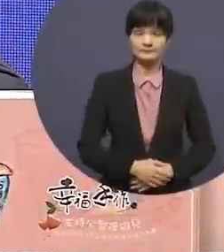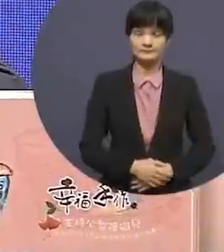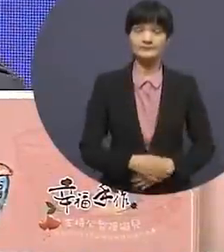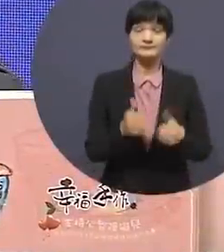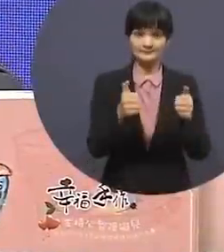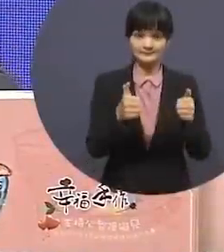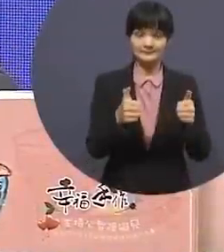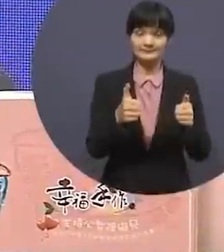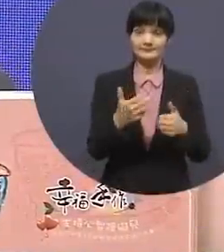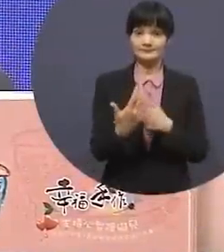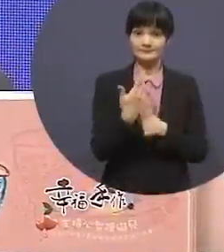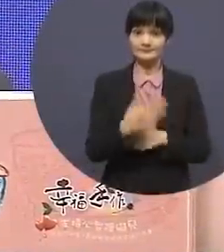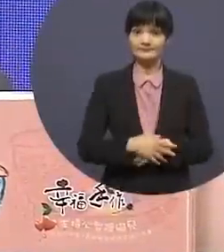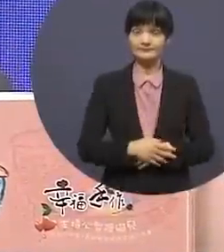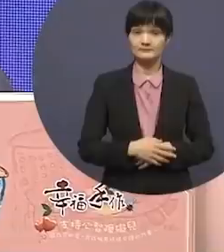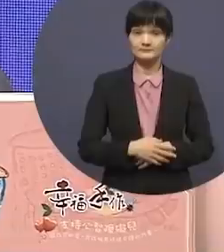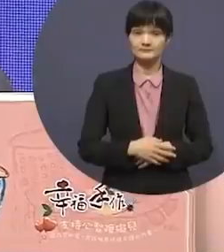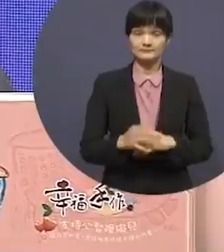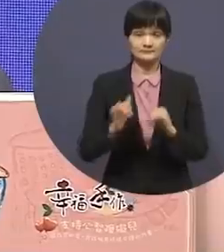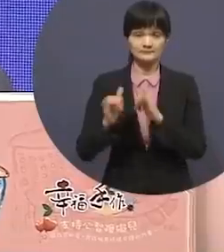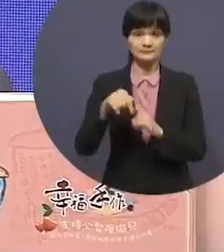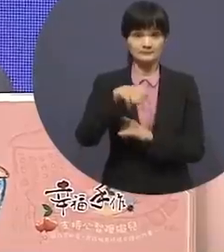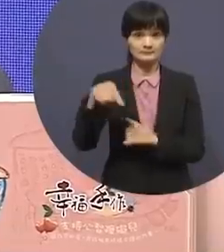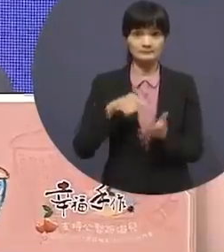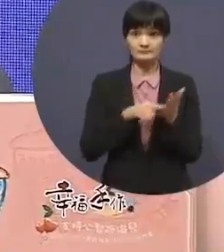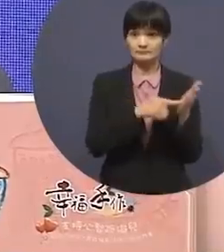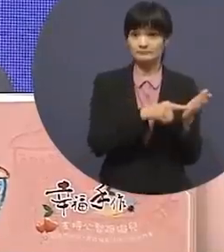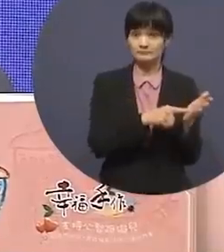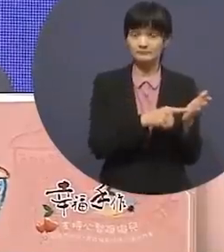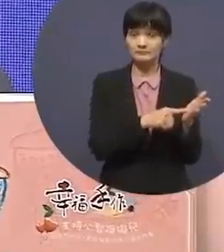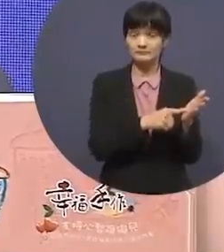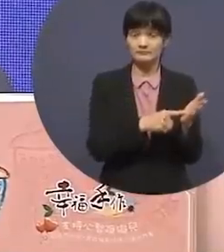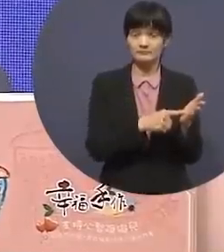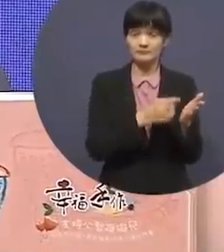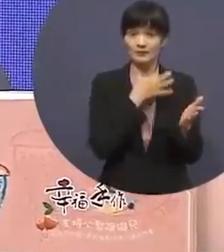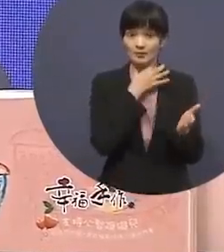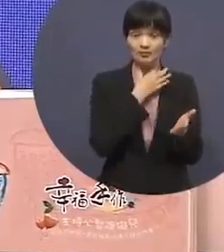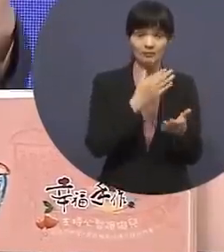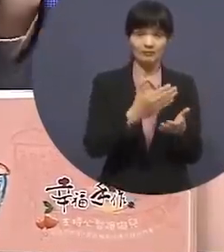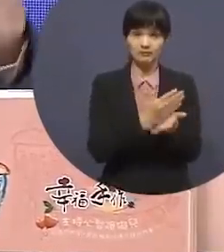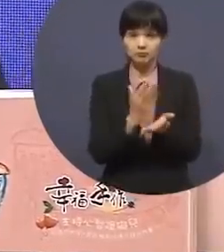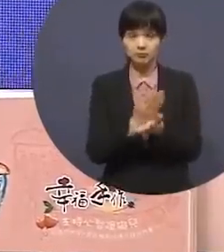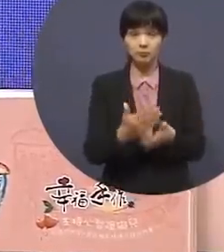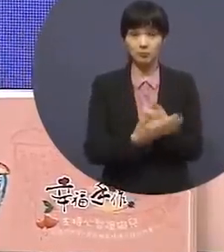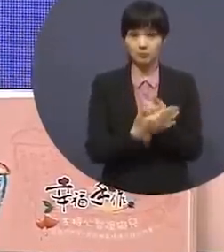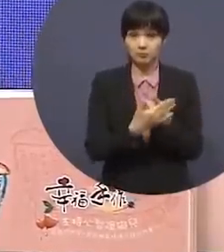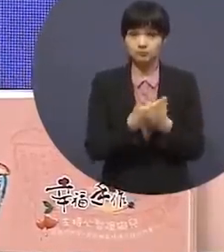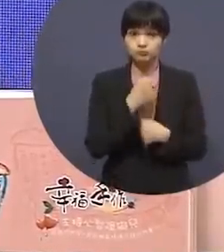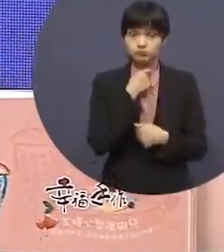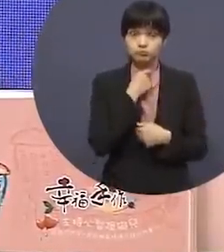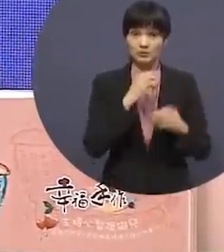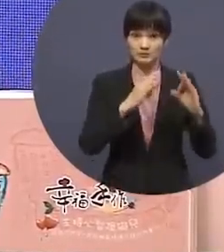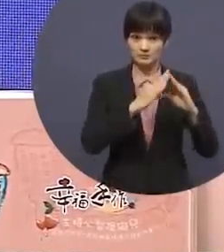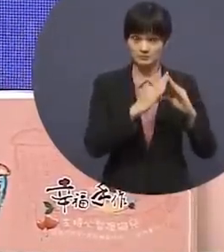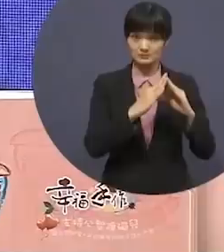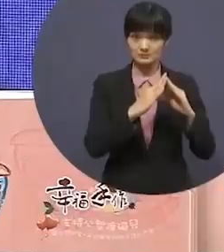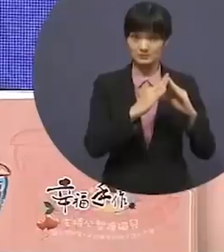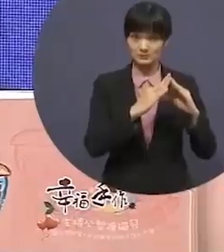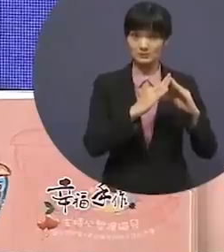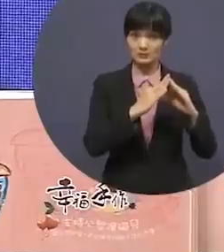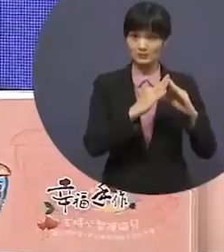于纾困的民众他的补贴金额在金融机构被查扣，按照我们这